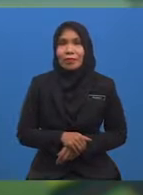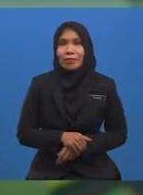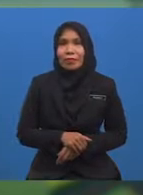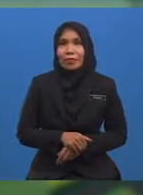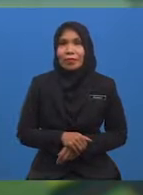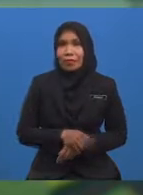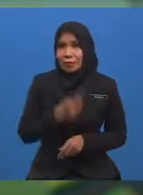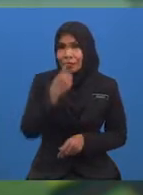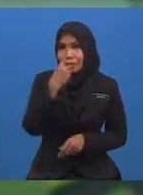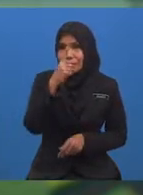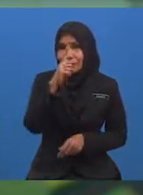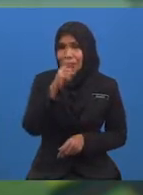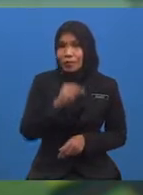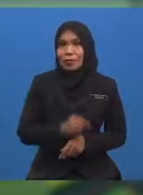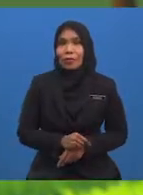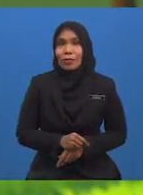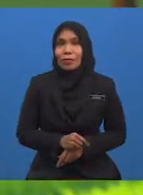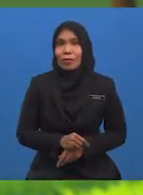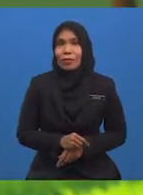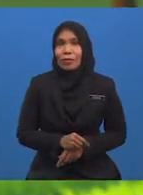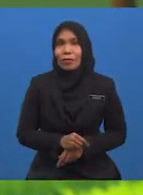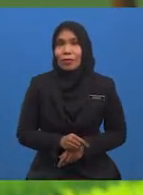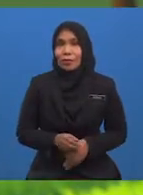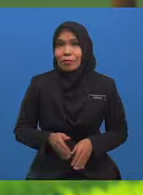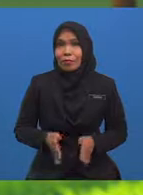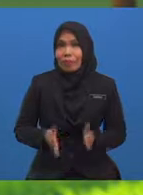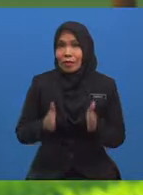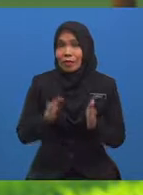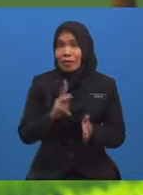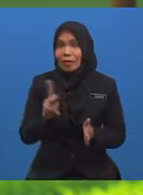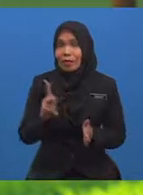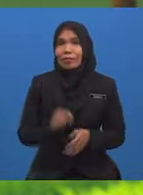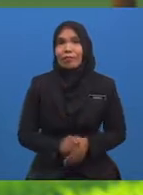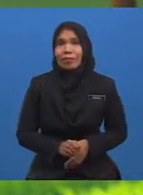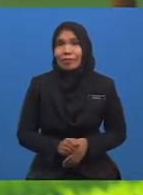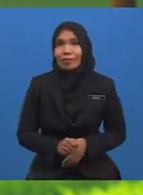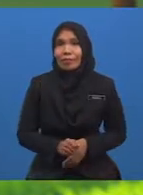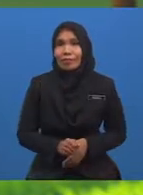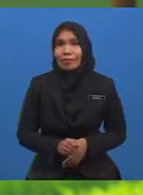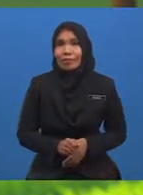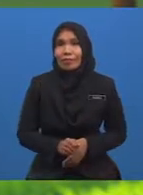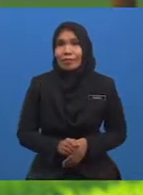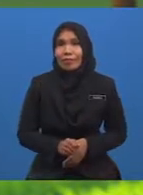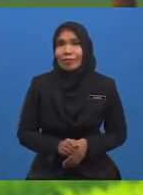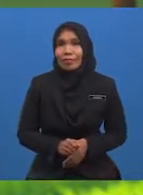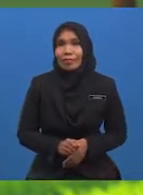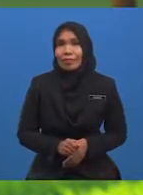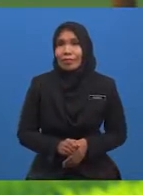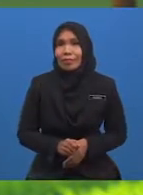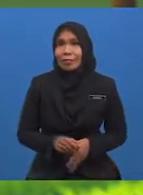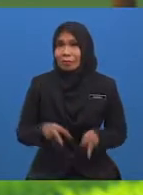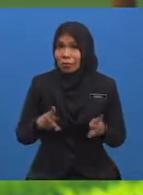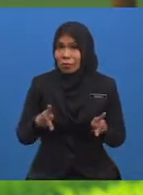kita jalankan eksperimen ini. Jom murid-murid lihat bagaimana cikgu jalankan